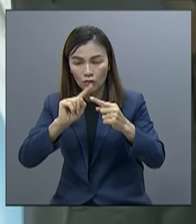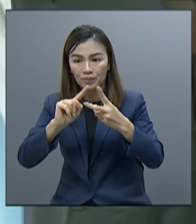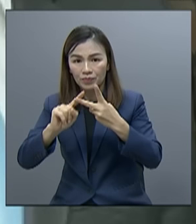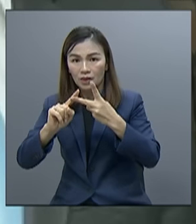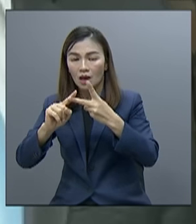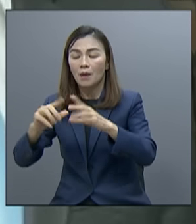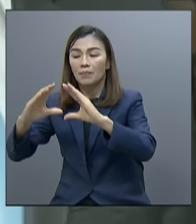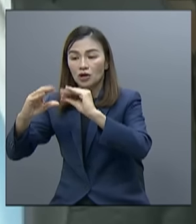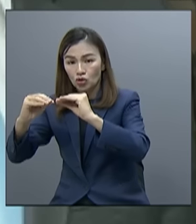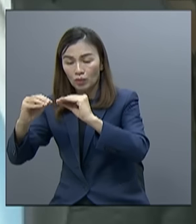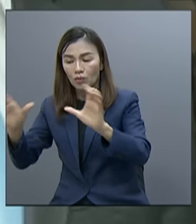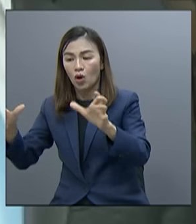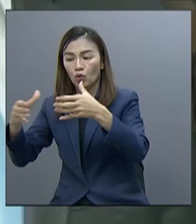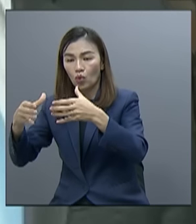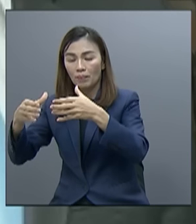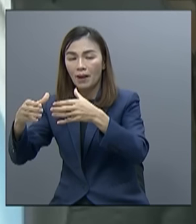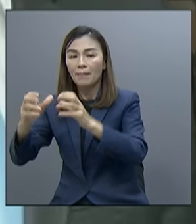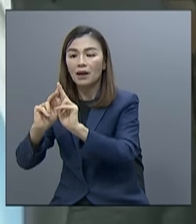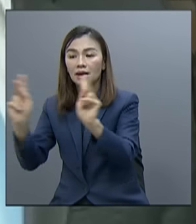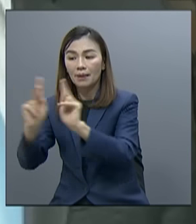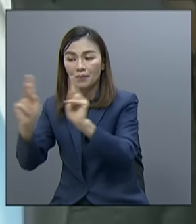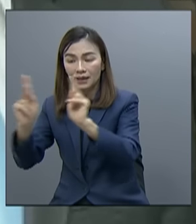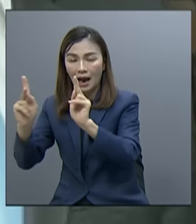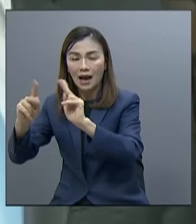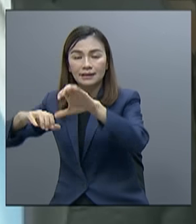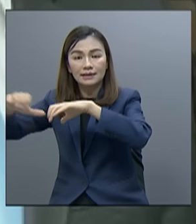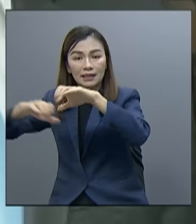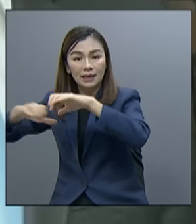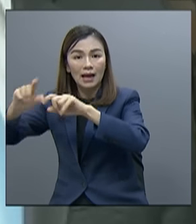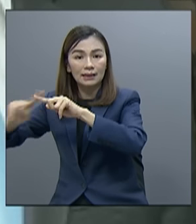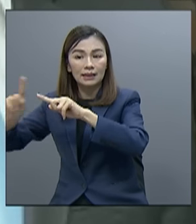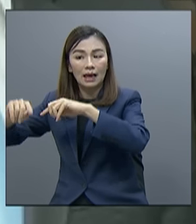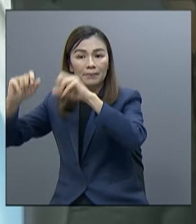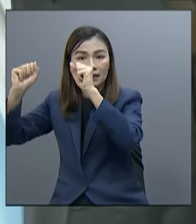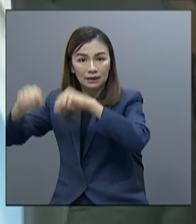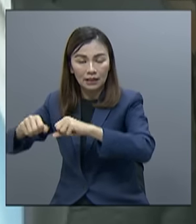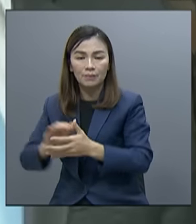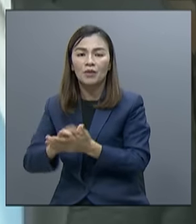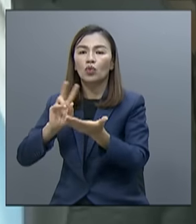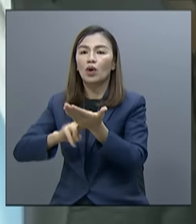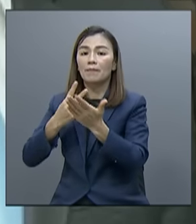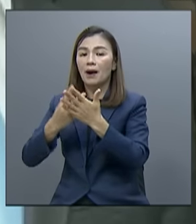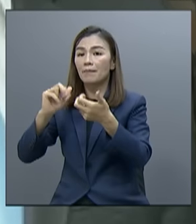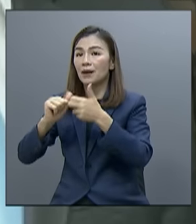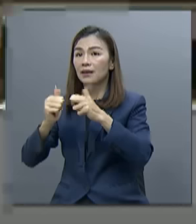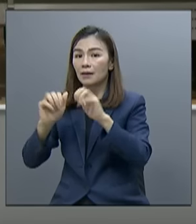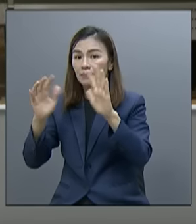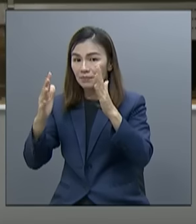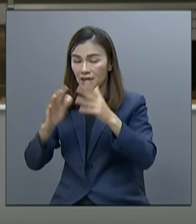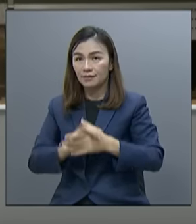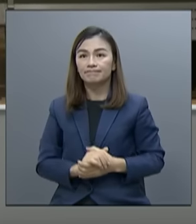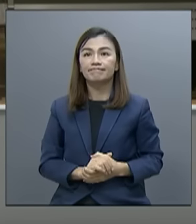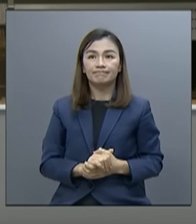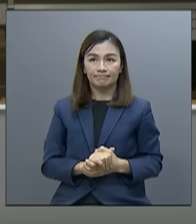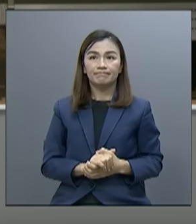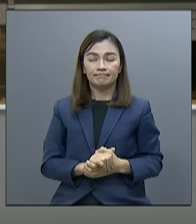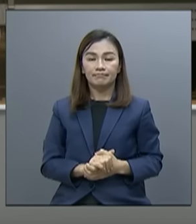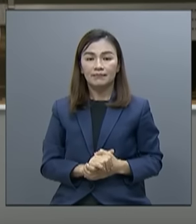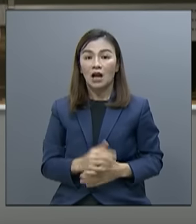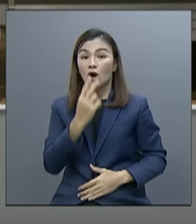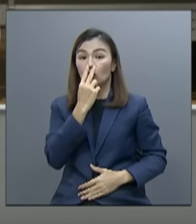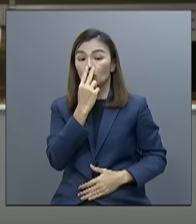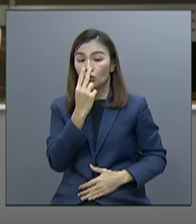พรรคแล้วก็เป็นการมีมติจากกรรมการบริหารพรรคออกมาอันนั้นก็ถือว่าไม่เป็นปัญหา ไล่เรียงกันมาหลายเรื่